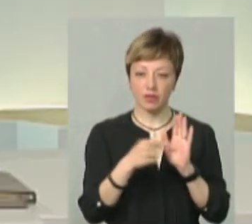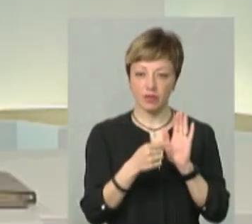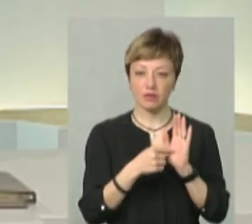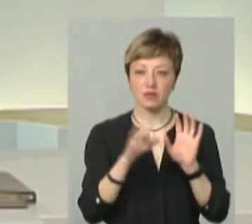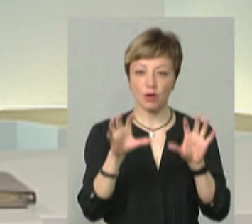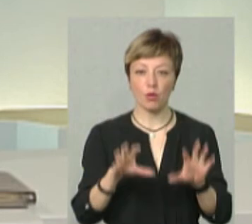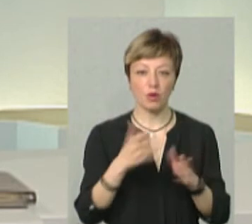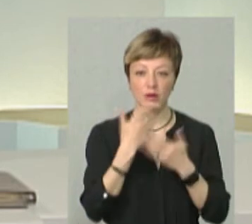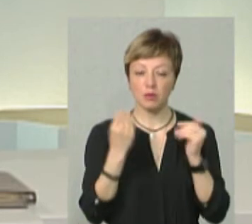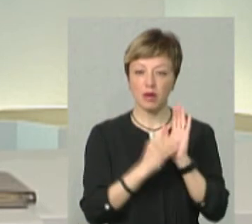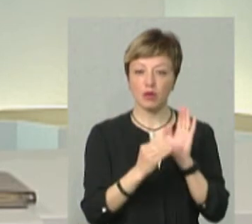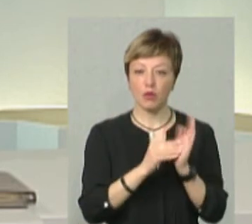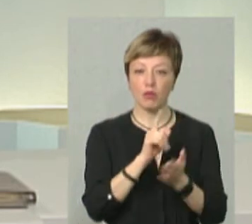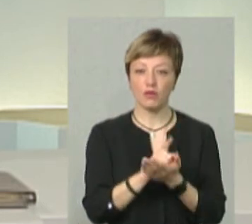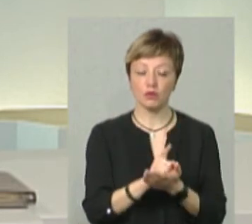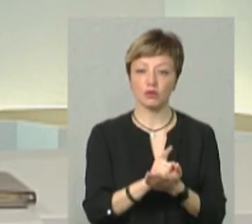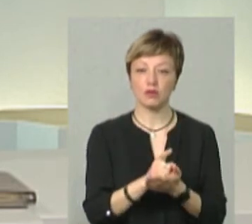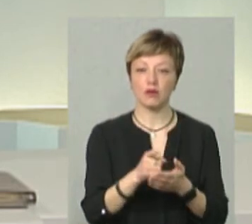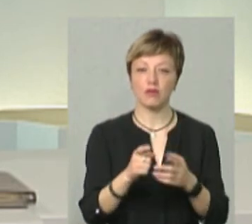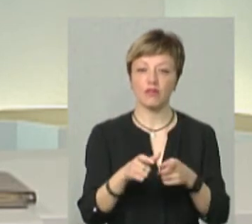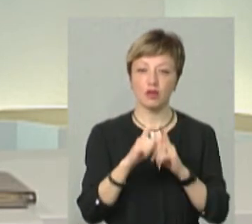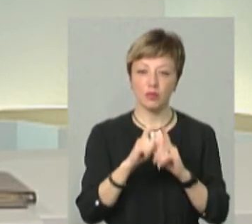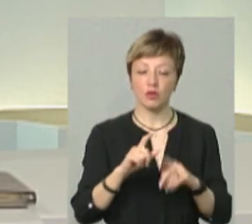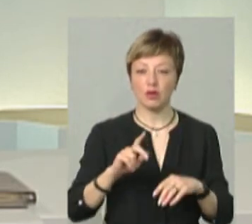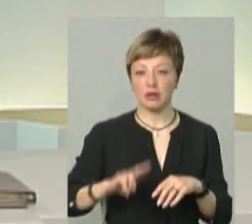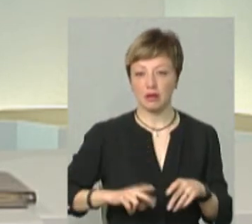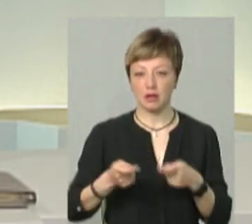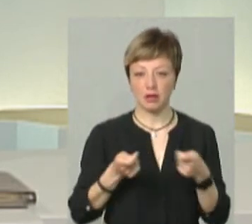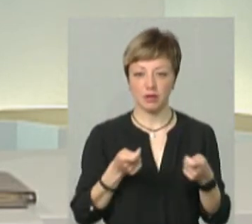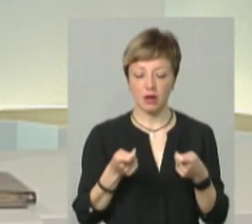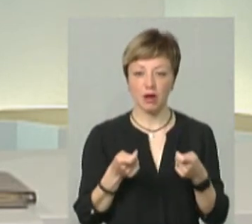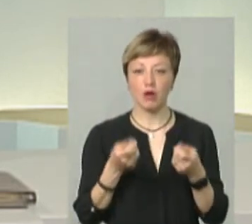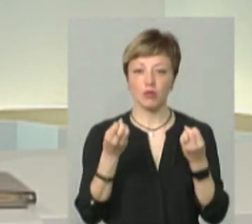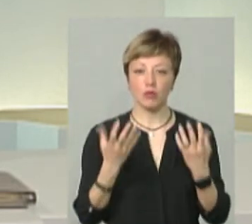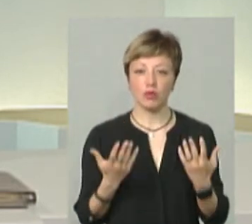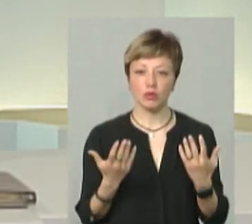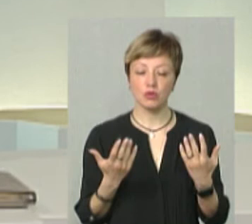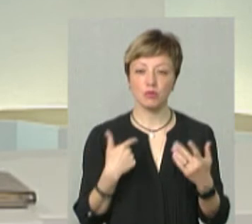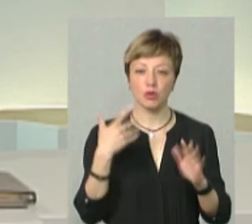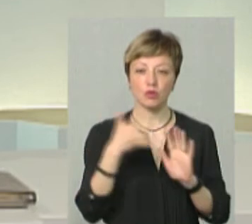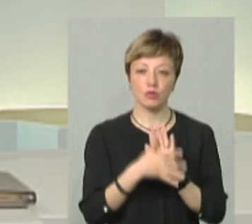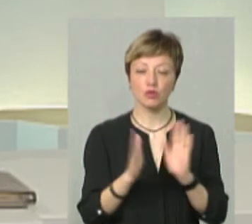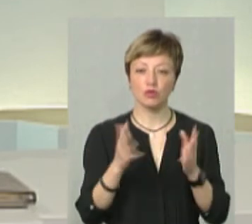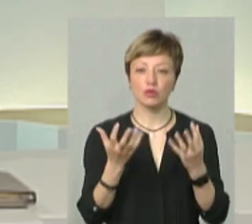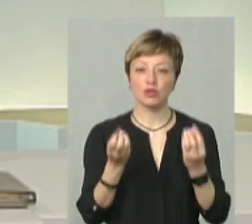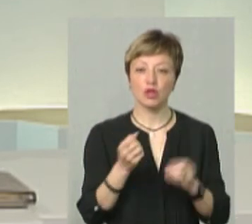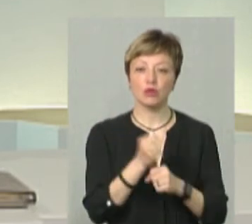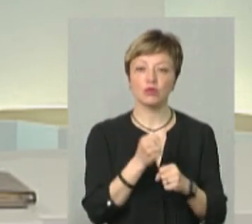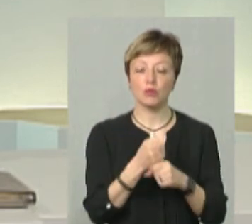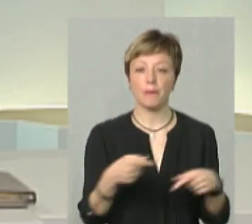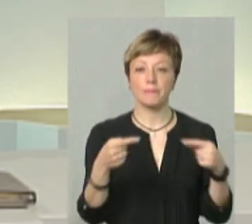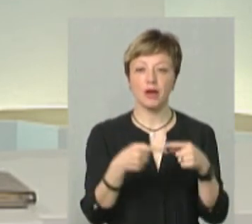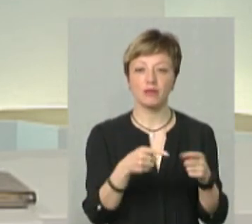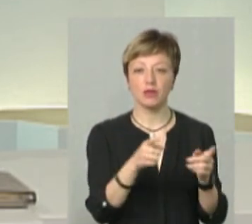законодавства немає обов'язку, що має бути відповідь від роботодавця. Просто ми розуміємо, що будуть ще розроблені